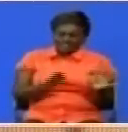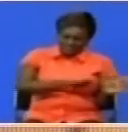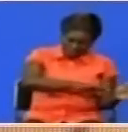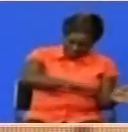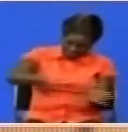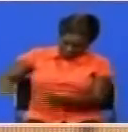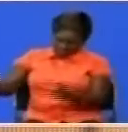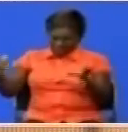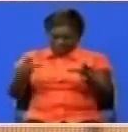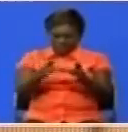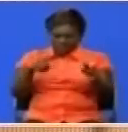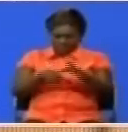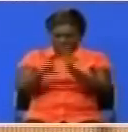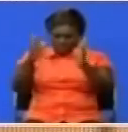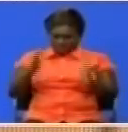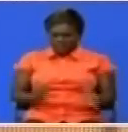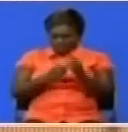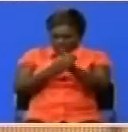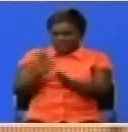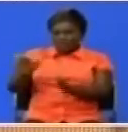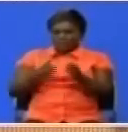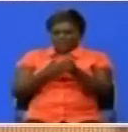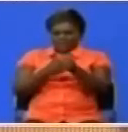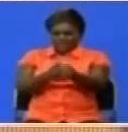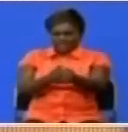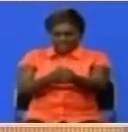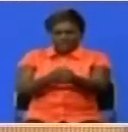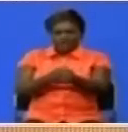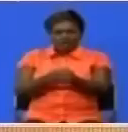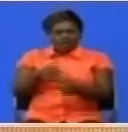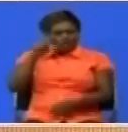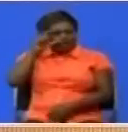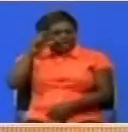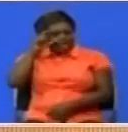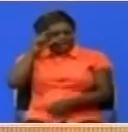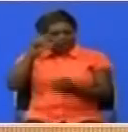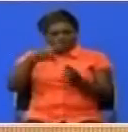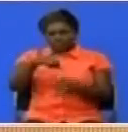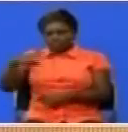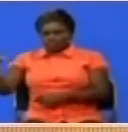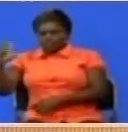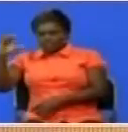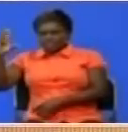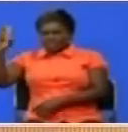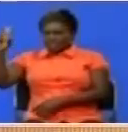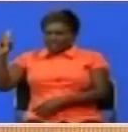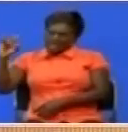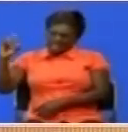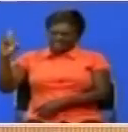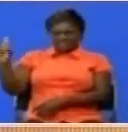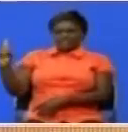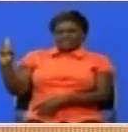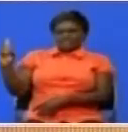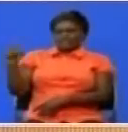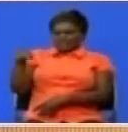Kwingineko, wanablogu wakiongozwa na mawakili wao James Orengo pamoja na Peter Kaluma walifika katika makao makuu ya CID mapema hii leo. Hata